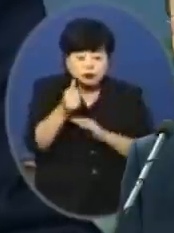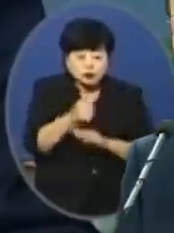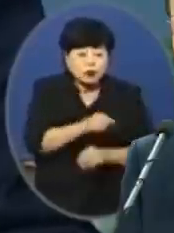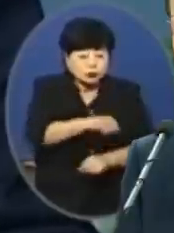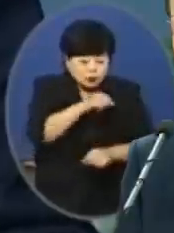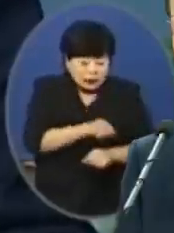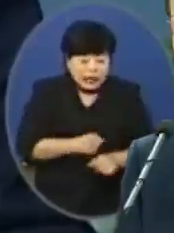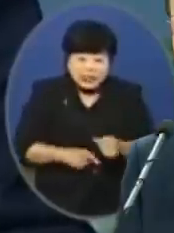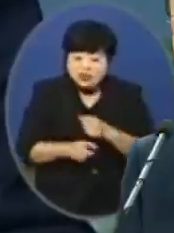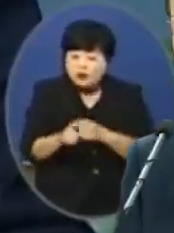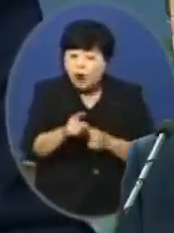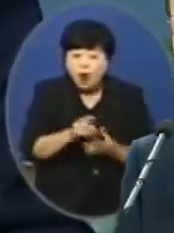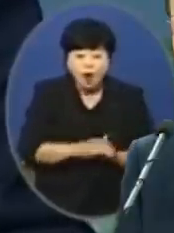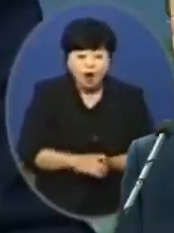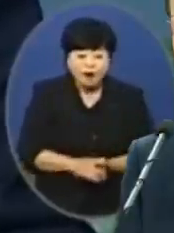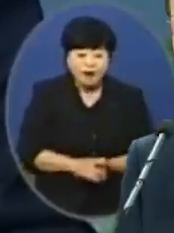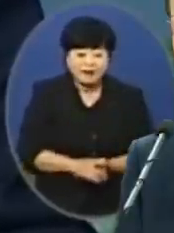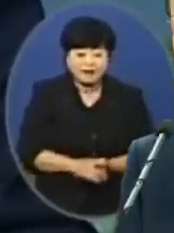일이 잘 되느냐?